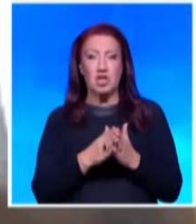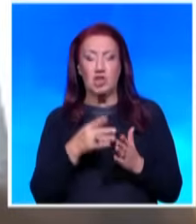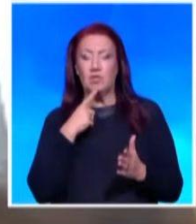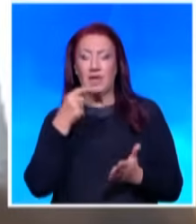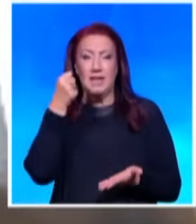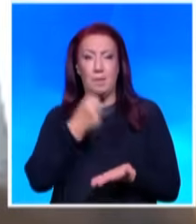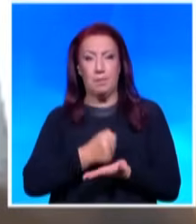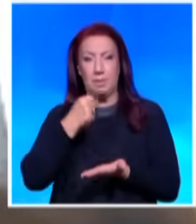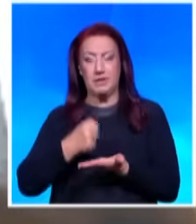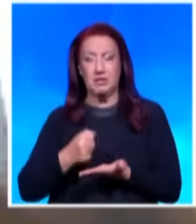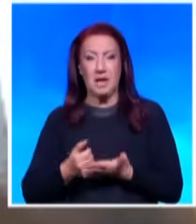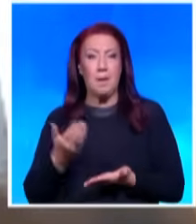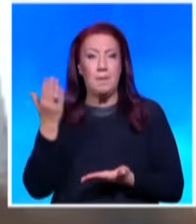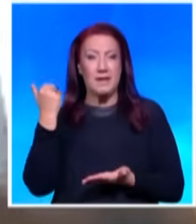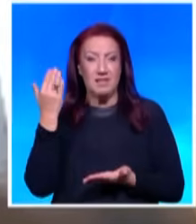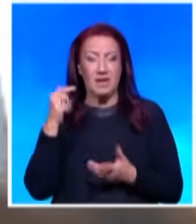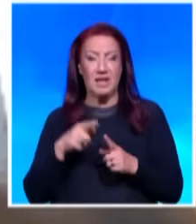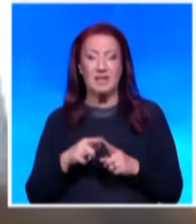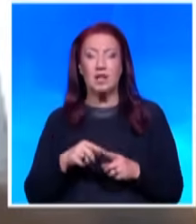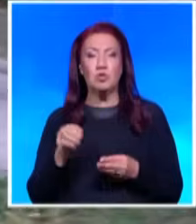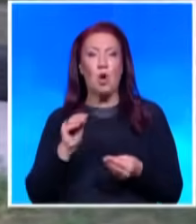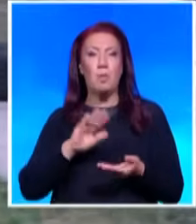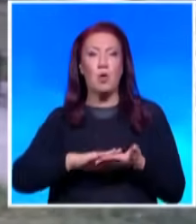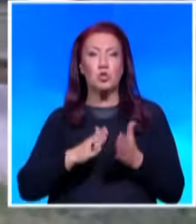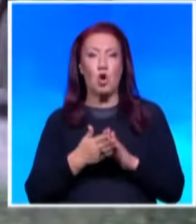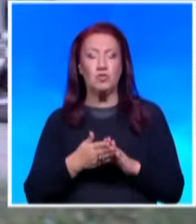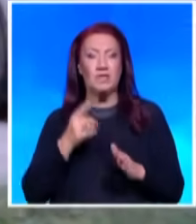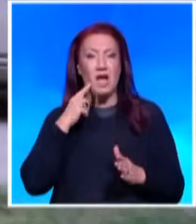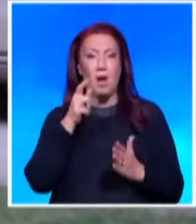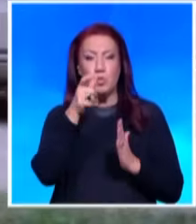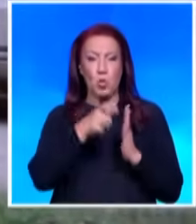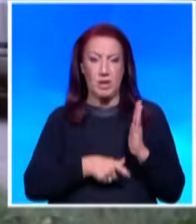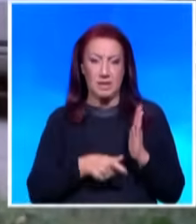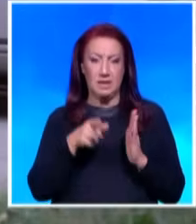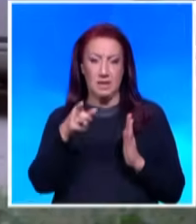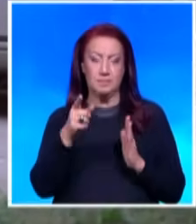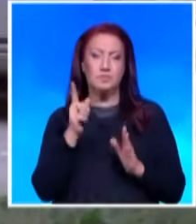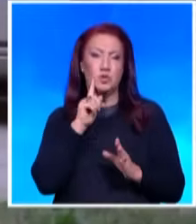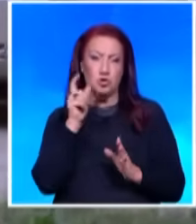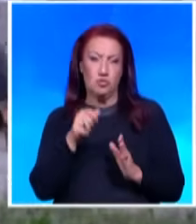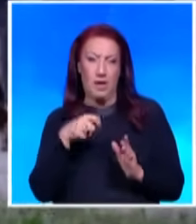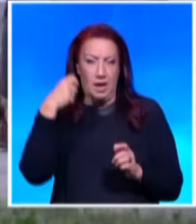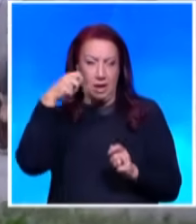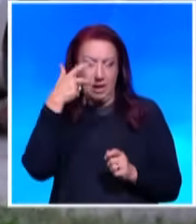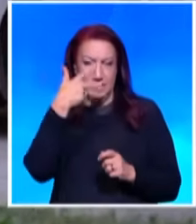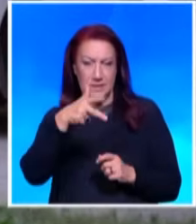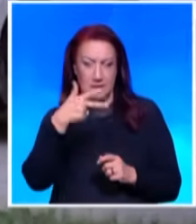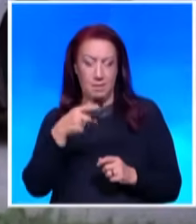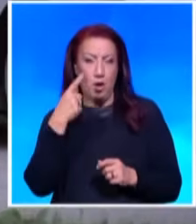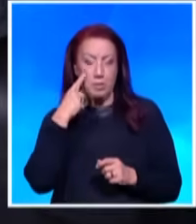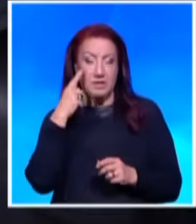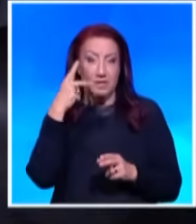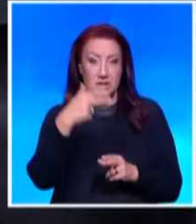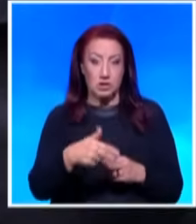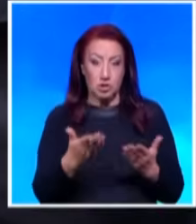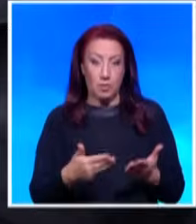подготвени бюлетини. Това снима с телефона си Кольо Петров, който е в състава на комисията. Опитва да спре ставащото.